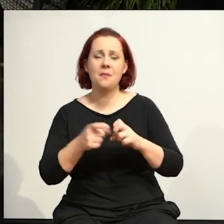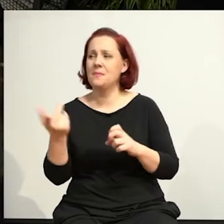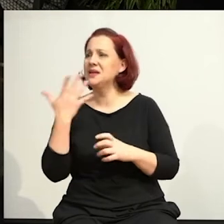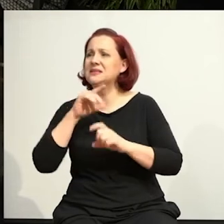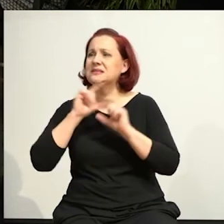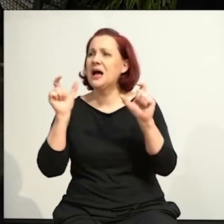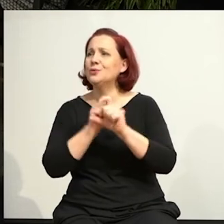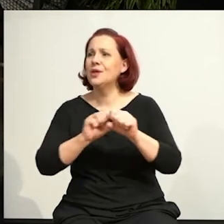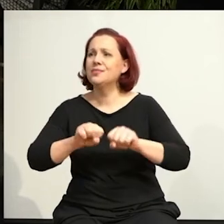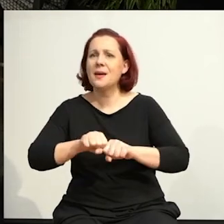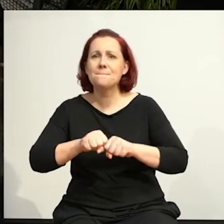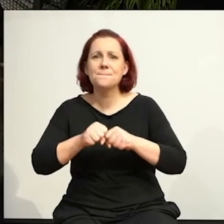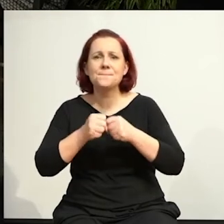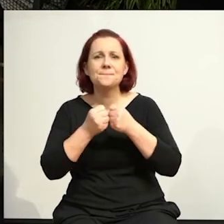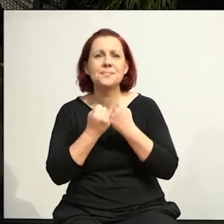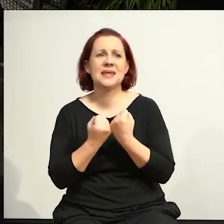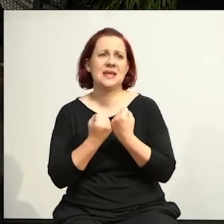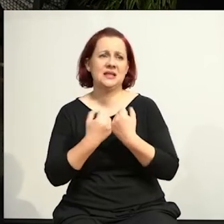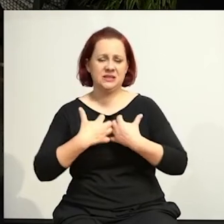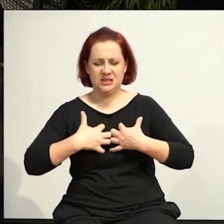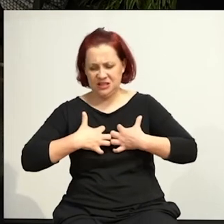napięciu i rozdarciu.